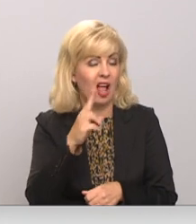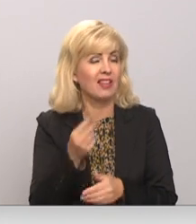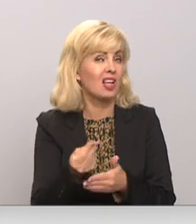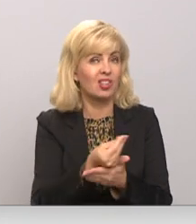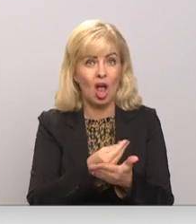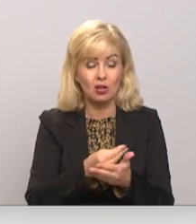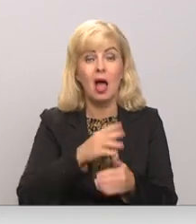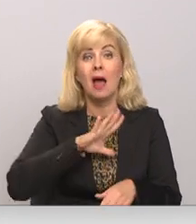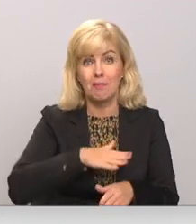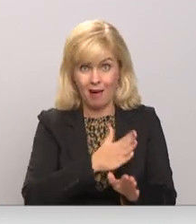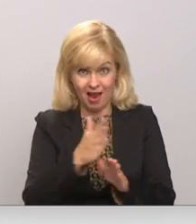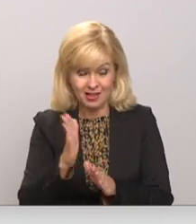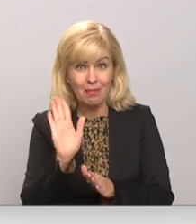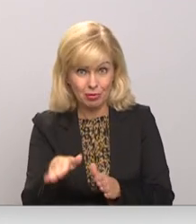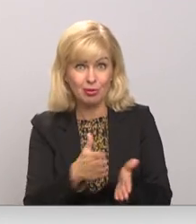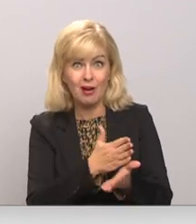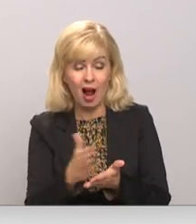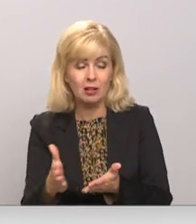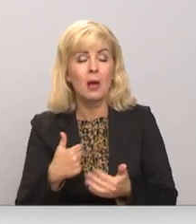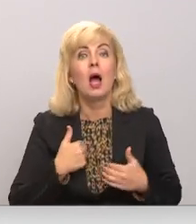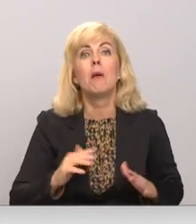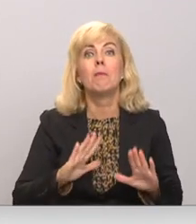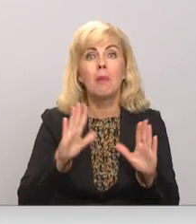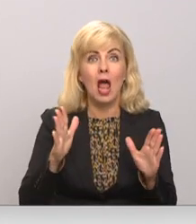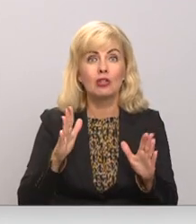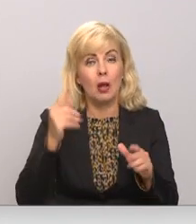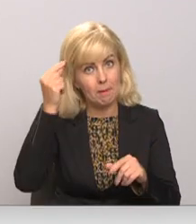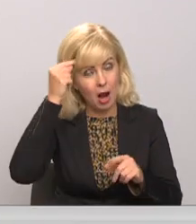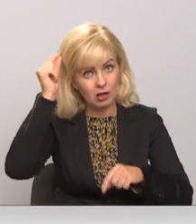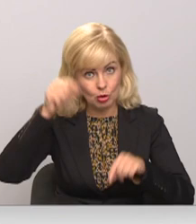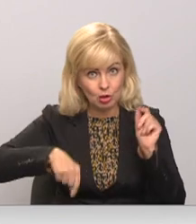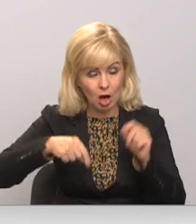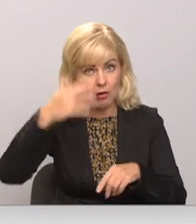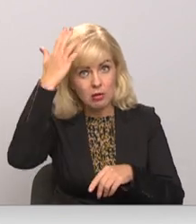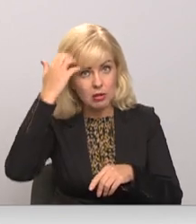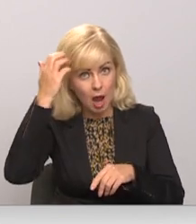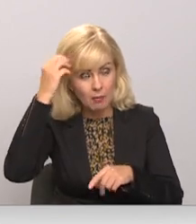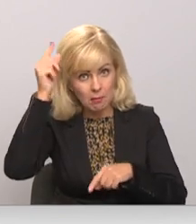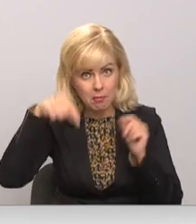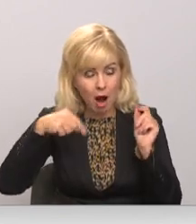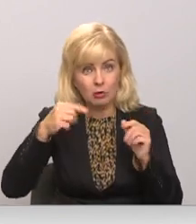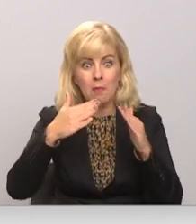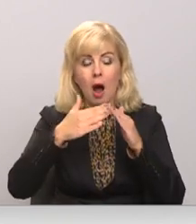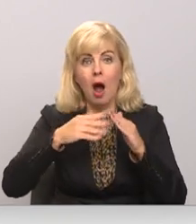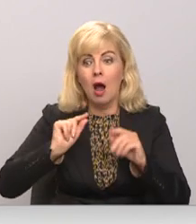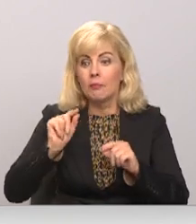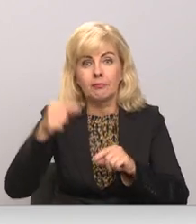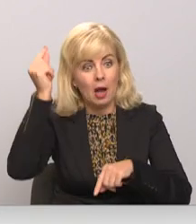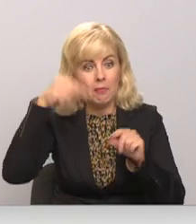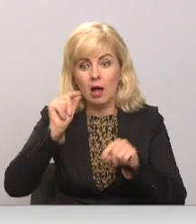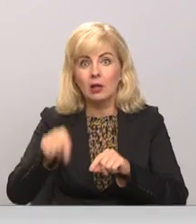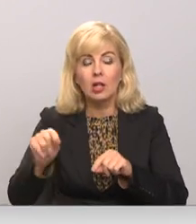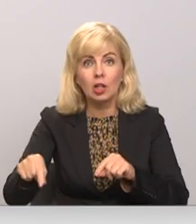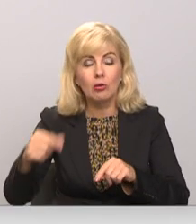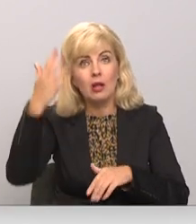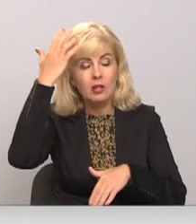nenozīmē, ka pēcāk viss būs kārtībā. Man pēkšņi sāka mati kristārā, es ķemēju, man visa māja bija vienos matos, man visur bija mati, līdz kā